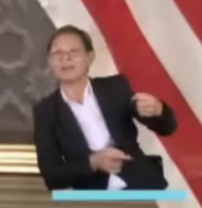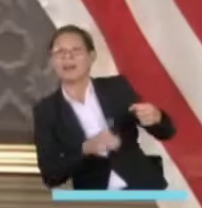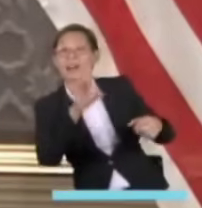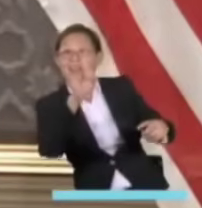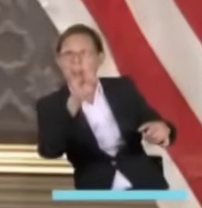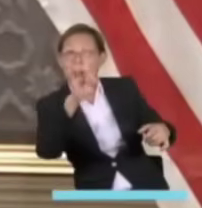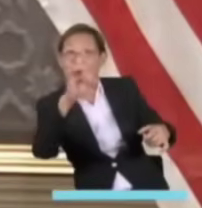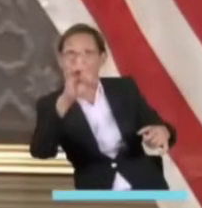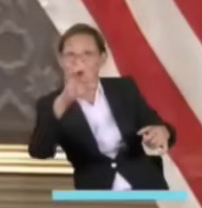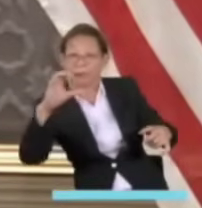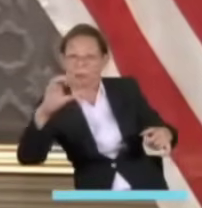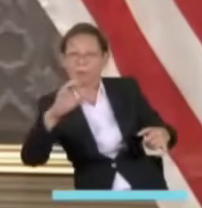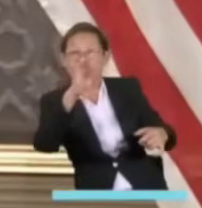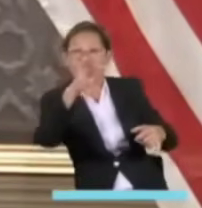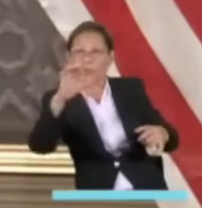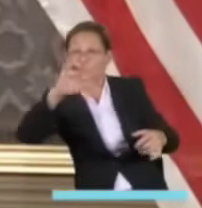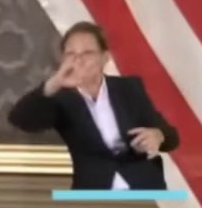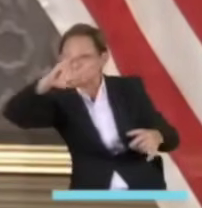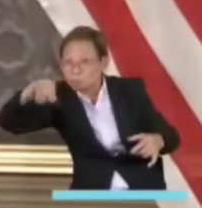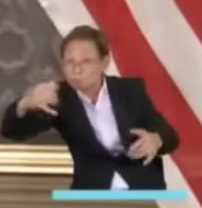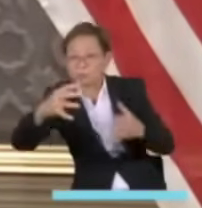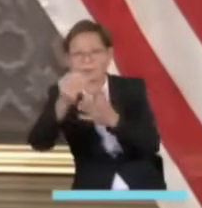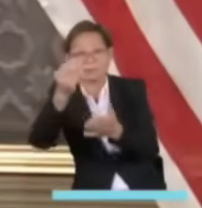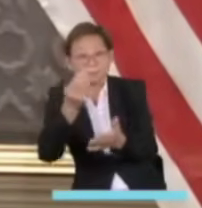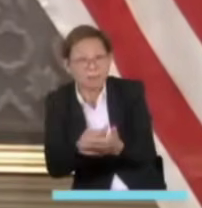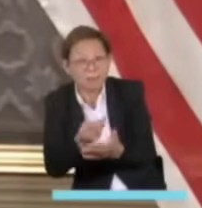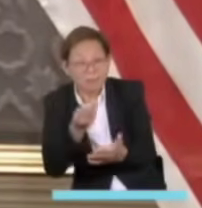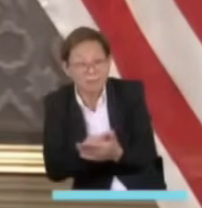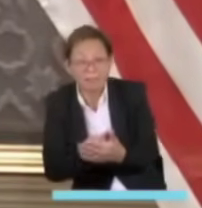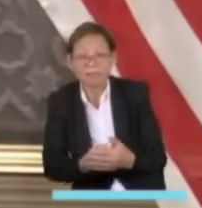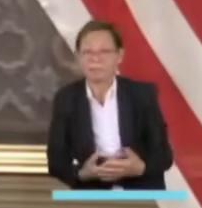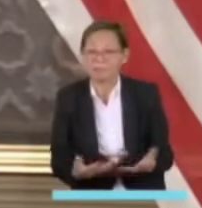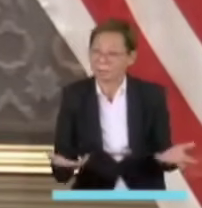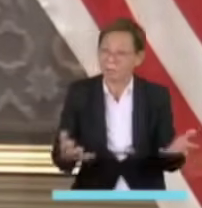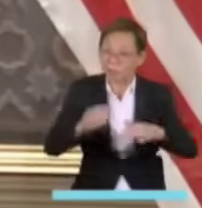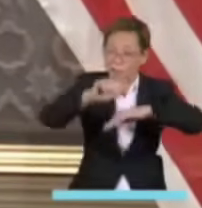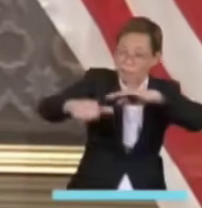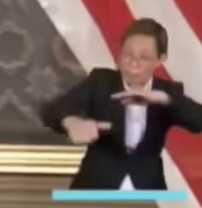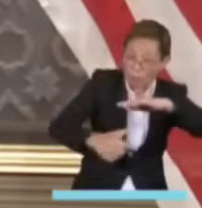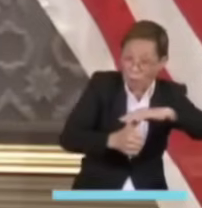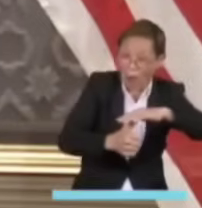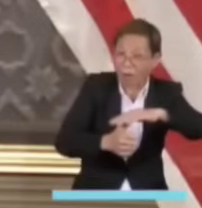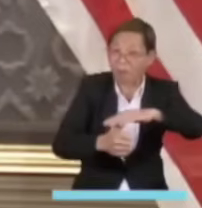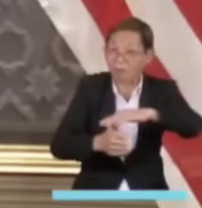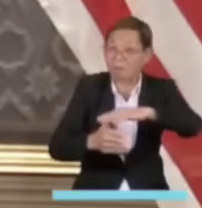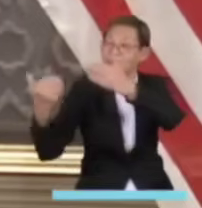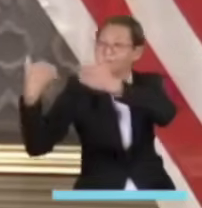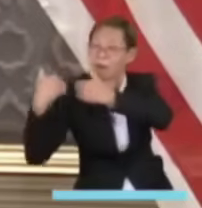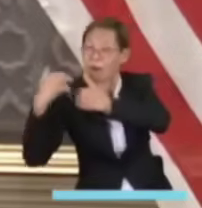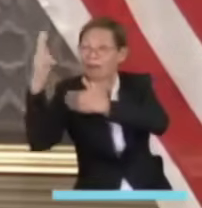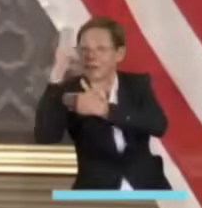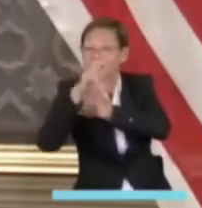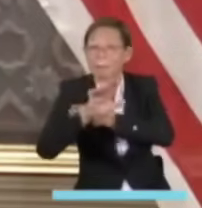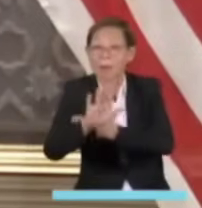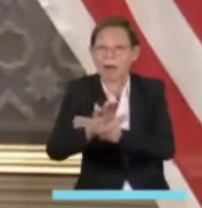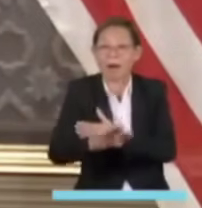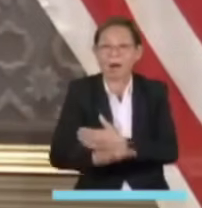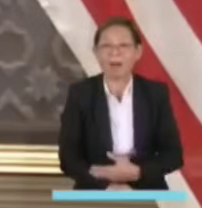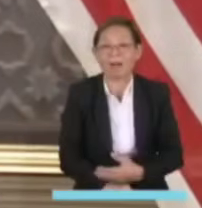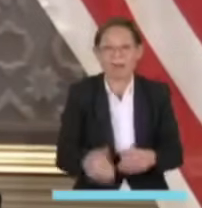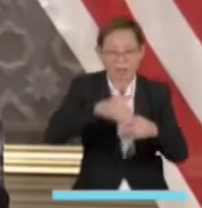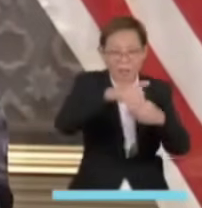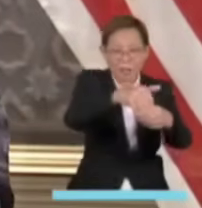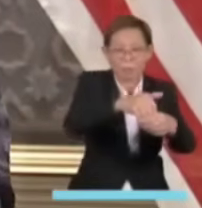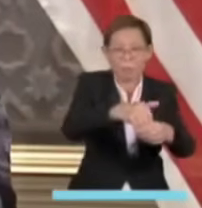hampir RM800 juta. Maka di bawah kerajaan madani, insentif pengeluaran